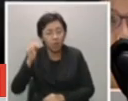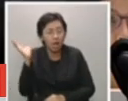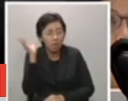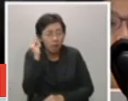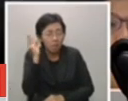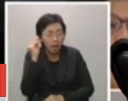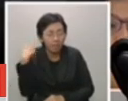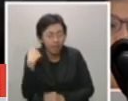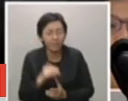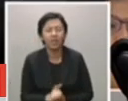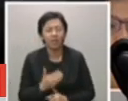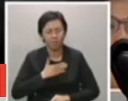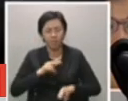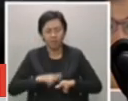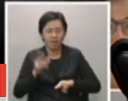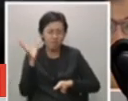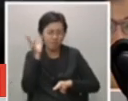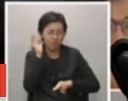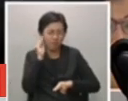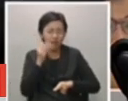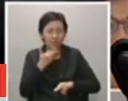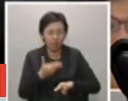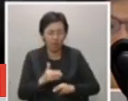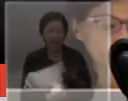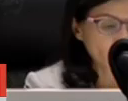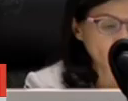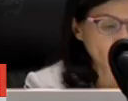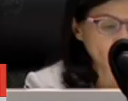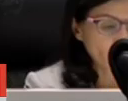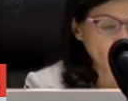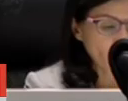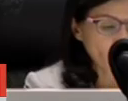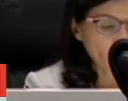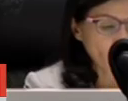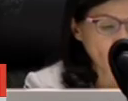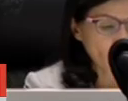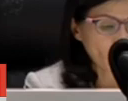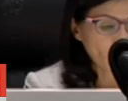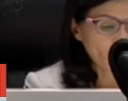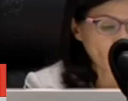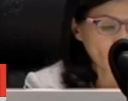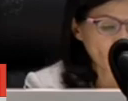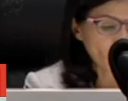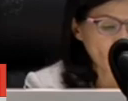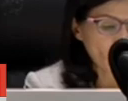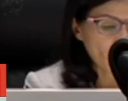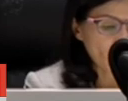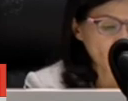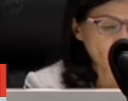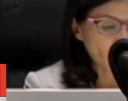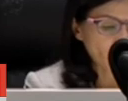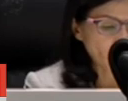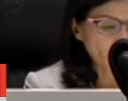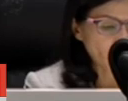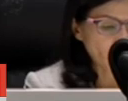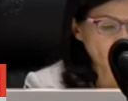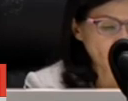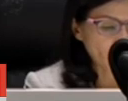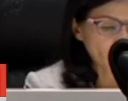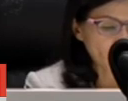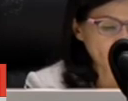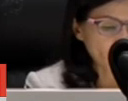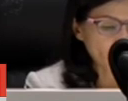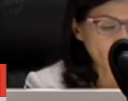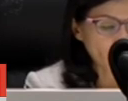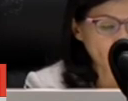ายหรือเปล่า ผมนี่ฟังท่านตลอดครับ ครับจะจบแล้วครับก็อย่างที่ได้บอกนะครับผมขออภิปรายต่อนะครับเรื่องการแก้ไขปัญหาวิกฤตเศรษฐกิ